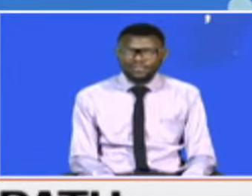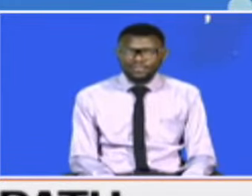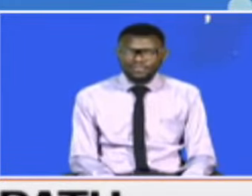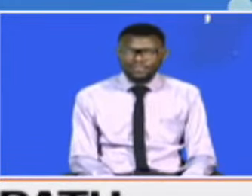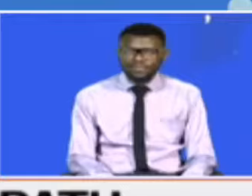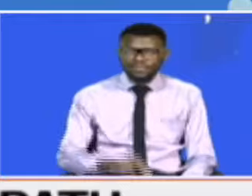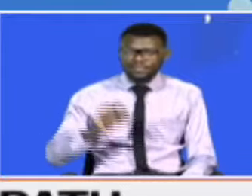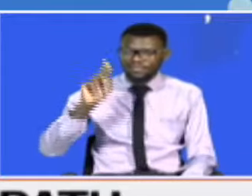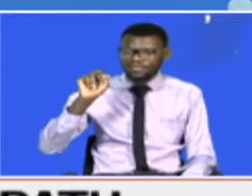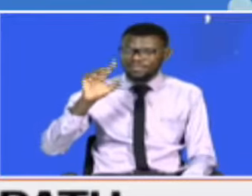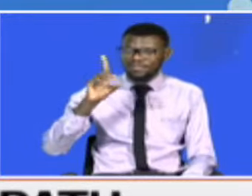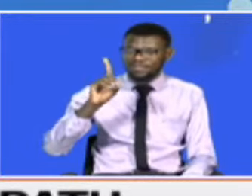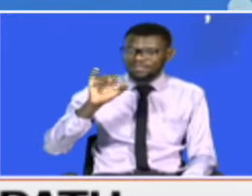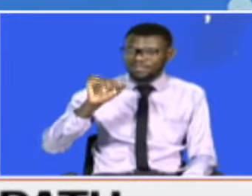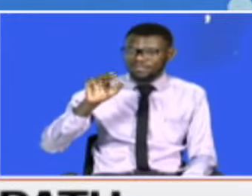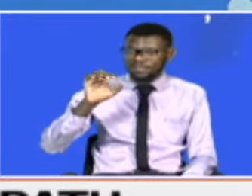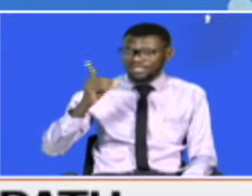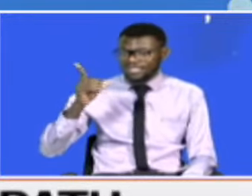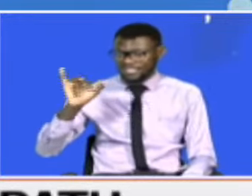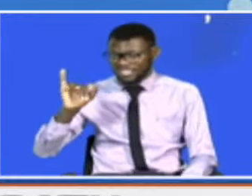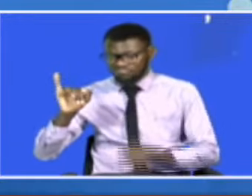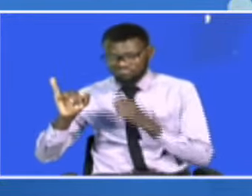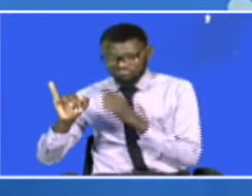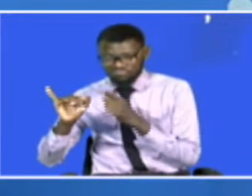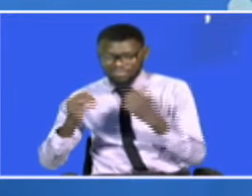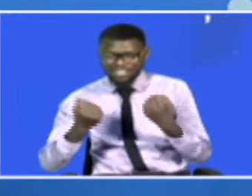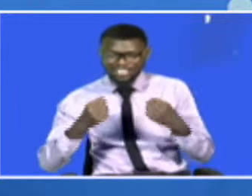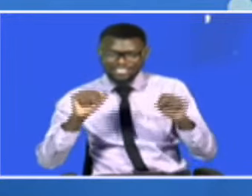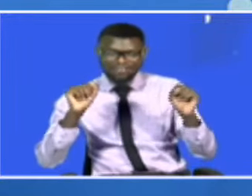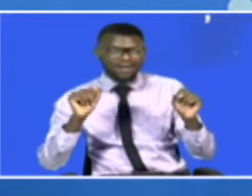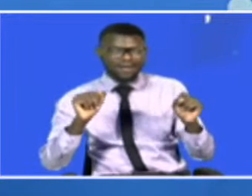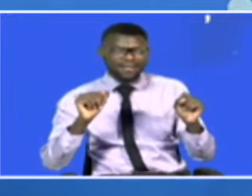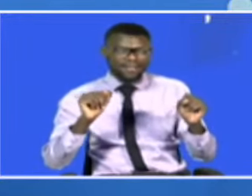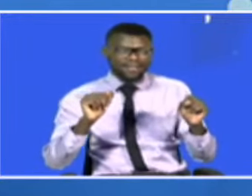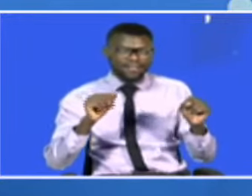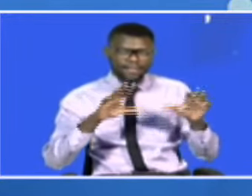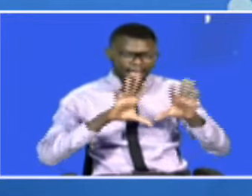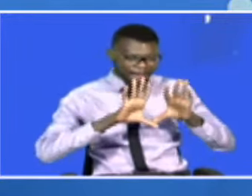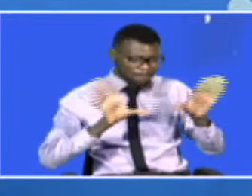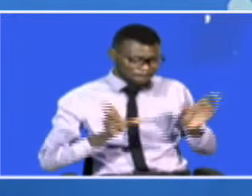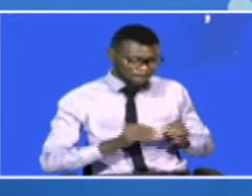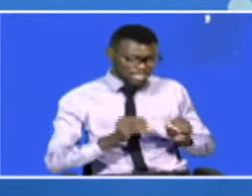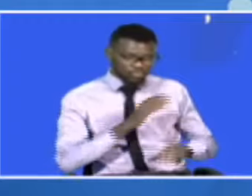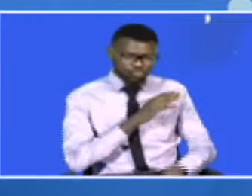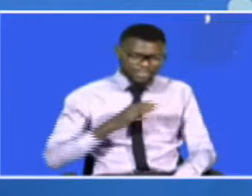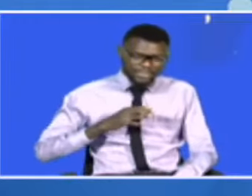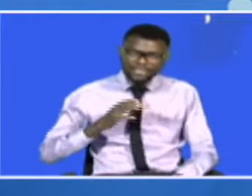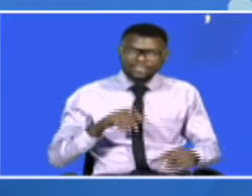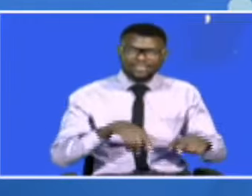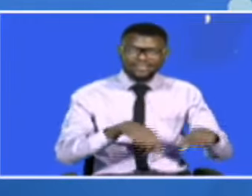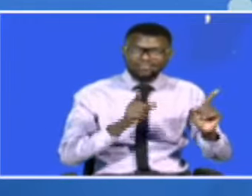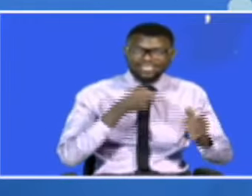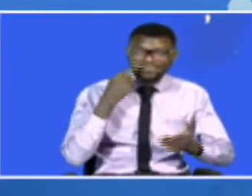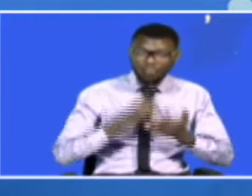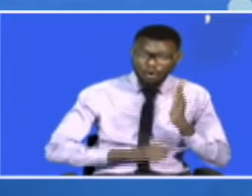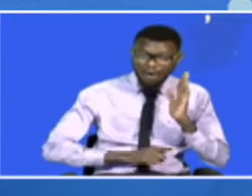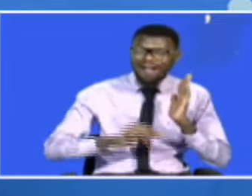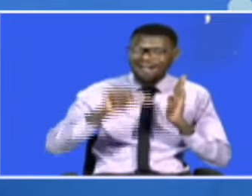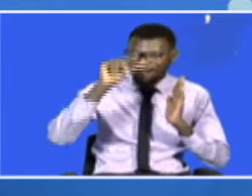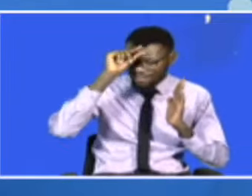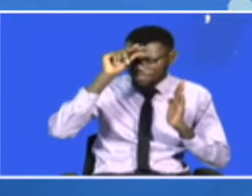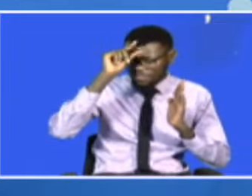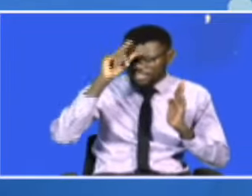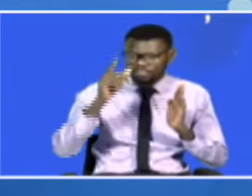Ndindi Nyoro, ambaye pia ndiye mwenyekiti wa kamati ya bajeti bungeni, ameelezea kujitolea kwa serikali katika kuimarisha